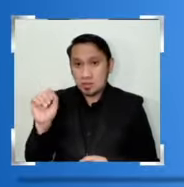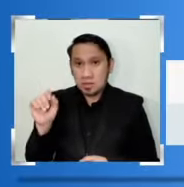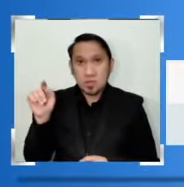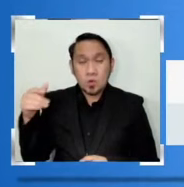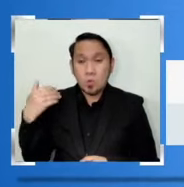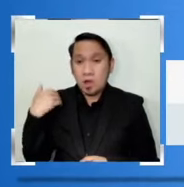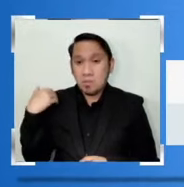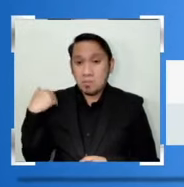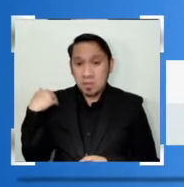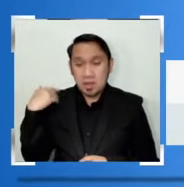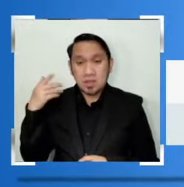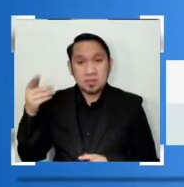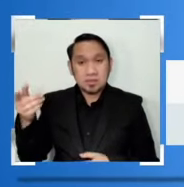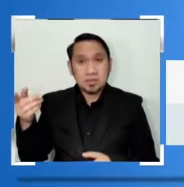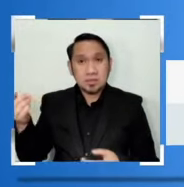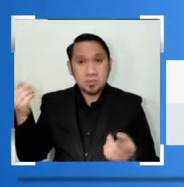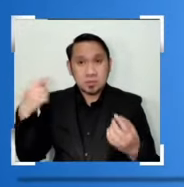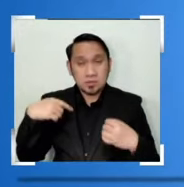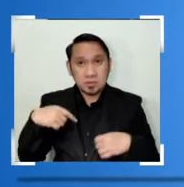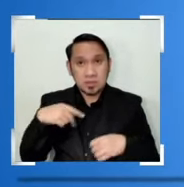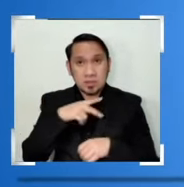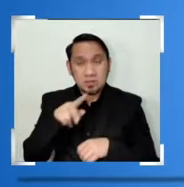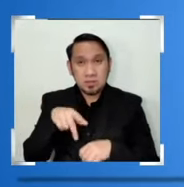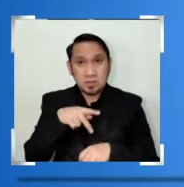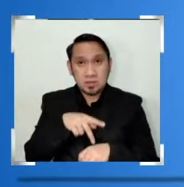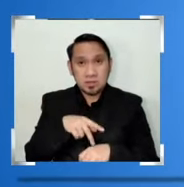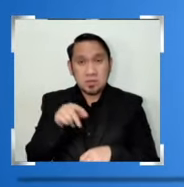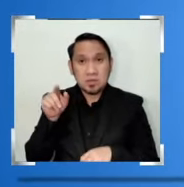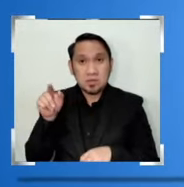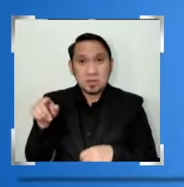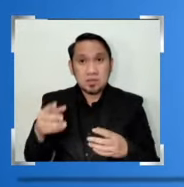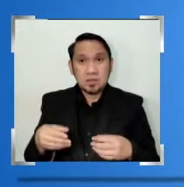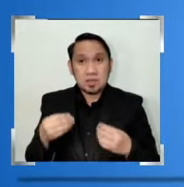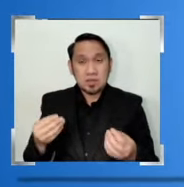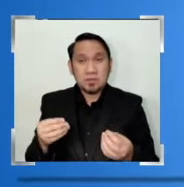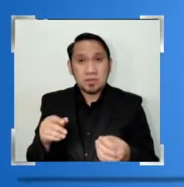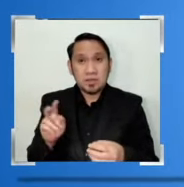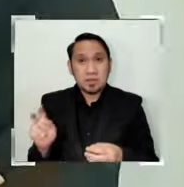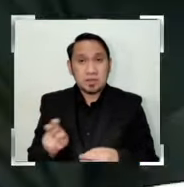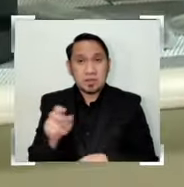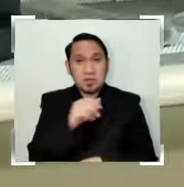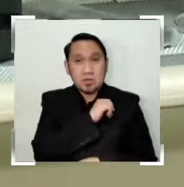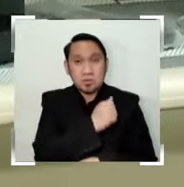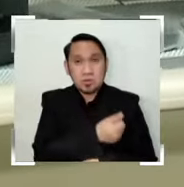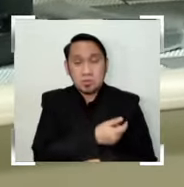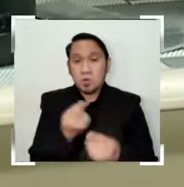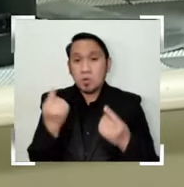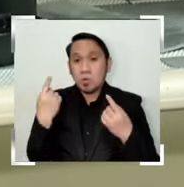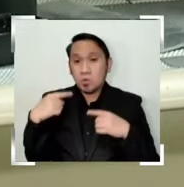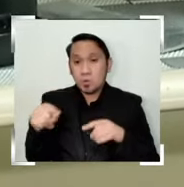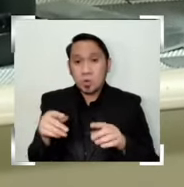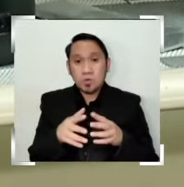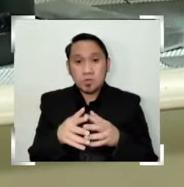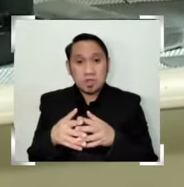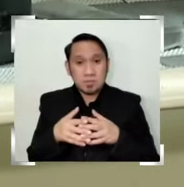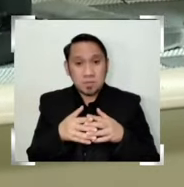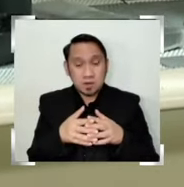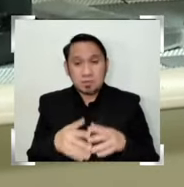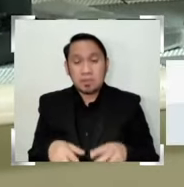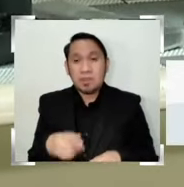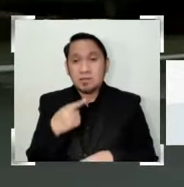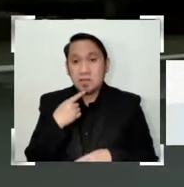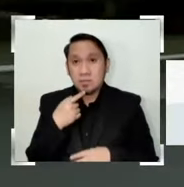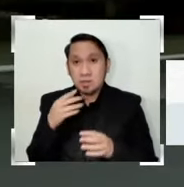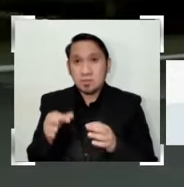Kahit hanggang March 9 lang dapat ang travel authority na iginawad sa kanya ng kamera nang magpunta siyang Amerika. Humihingi raw siya ng extension hanggang